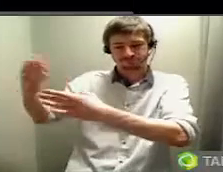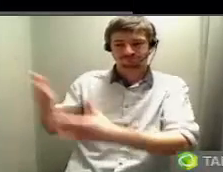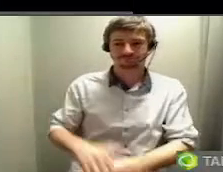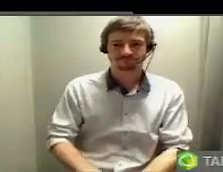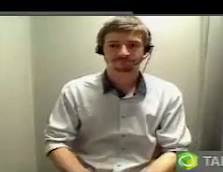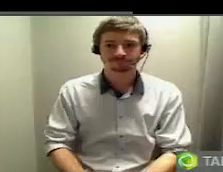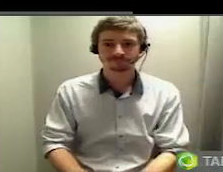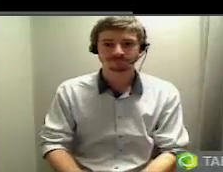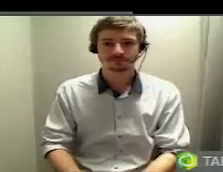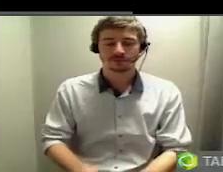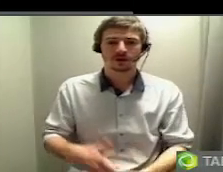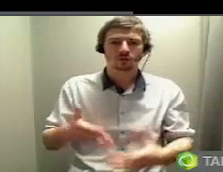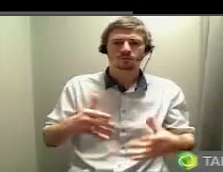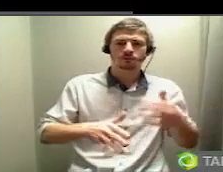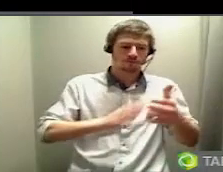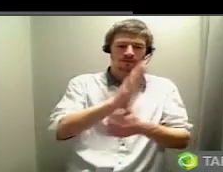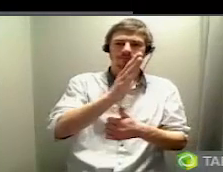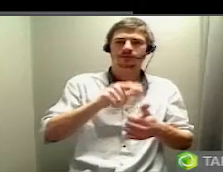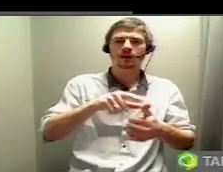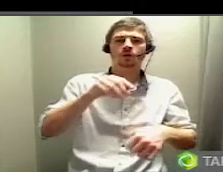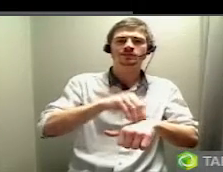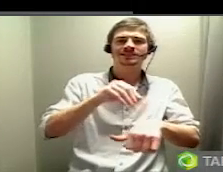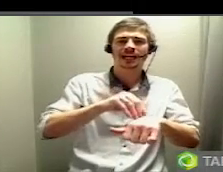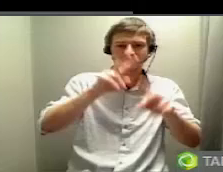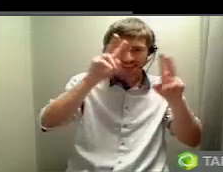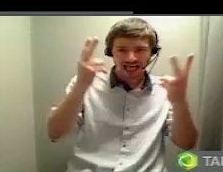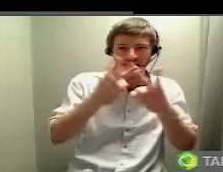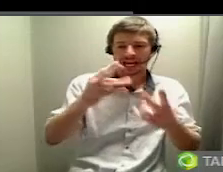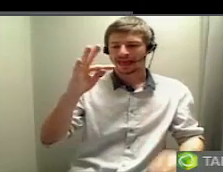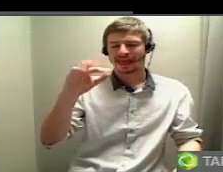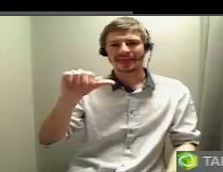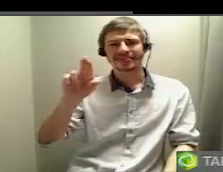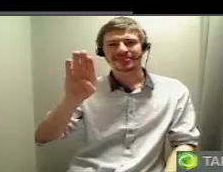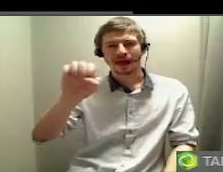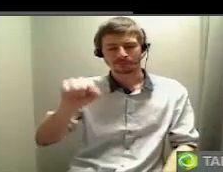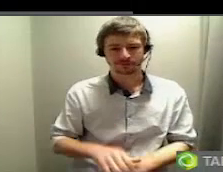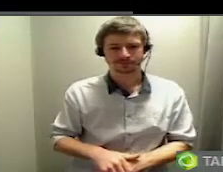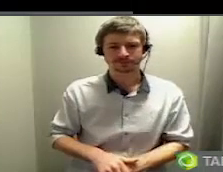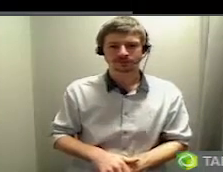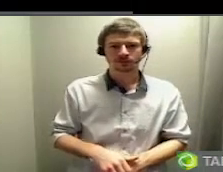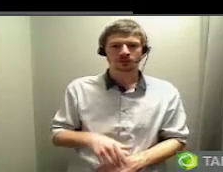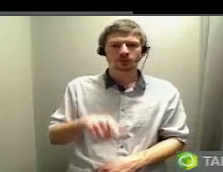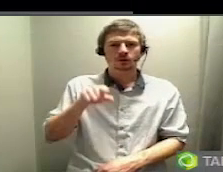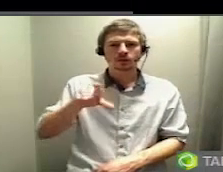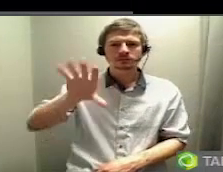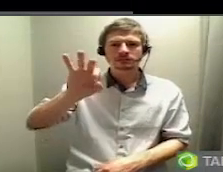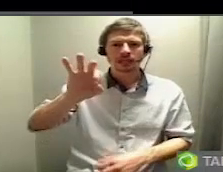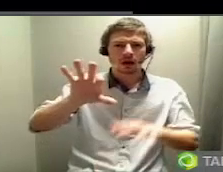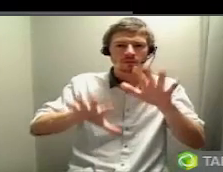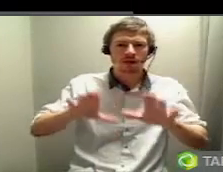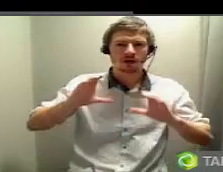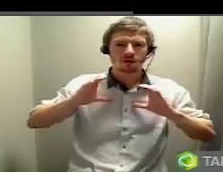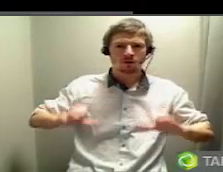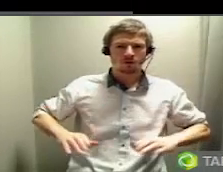Conseil général du Tarn. Alors, c'est une campagne de sensibilisation des collégiens sur l'accessibilité des élèves handicapés dans les